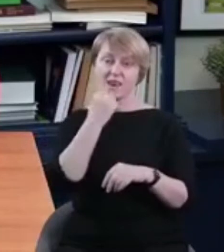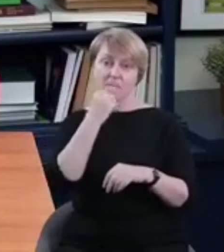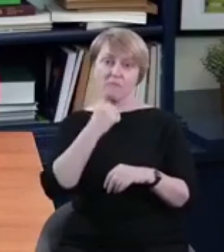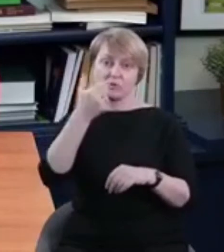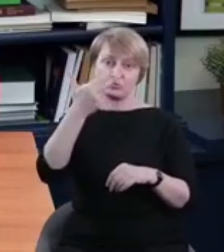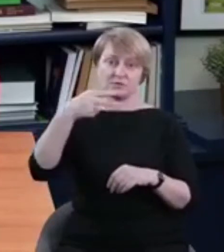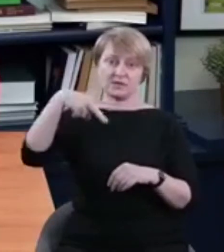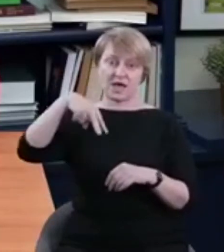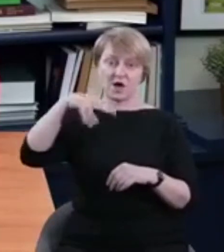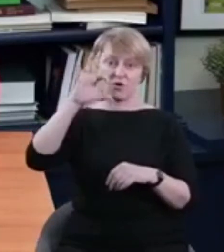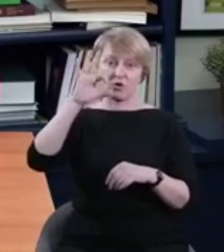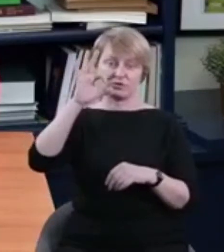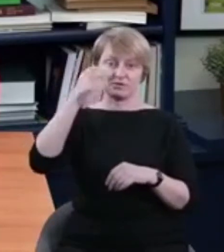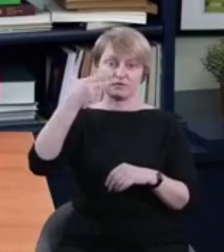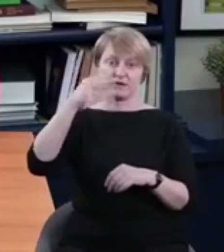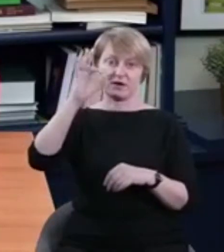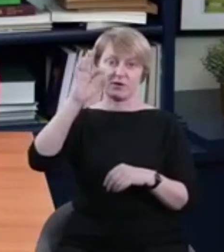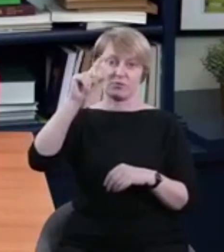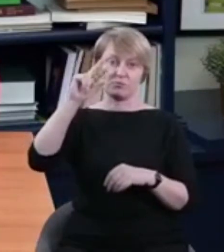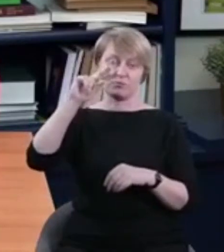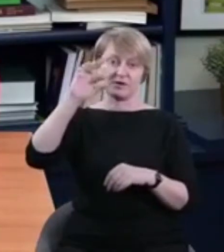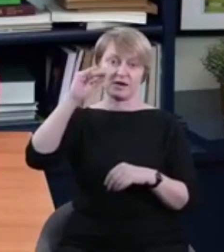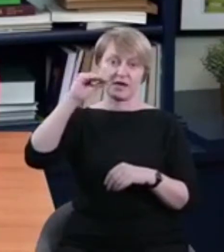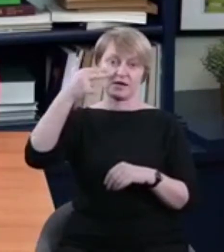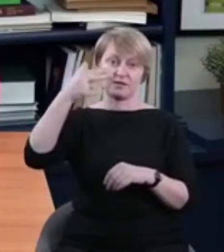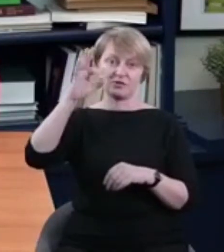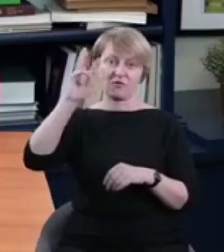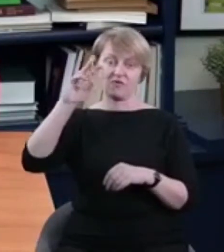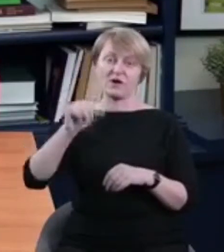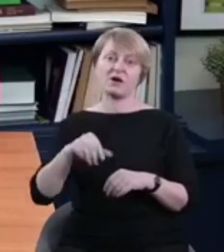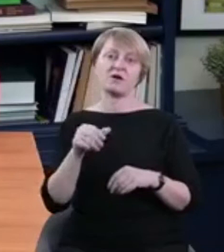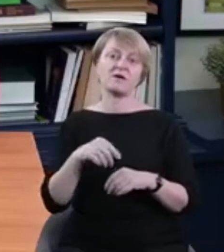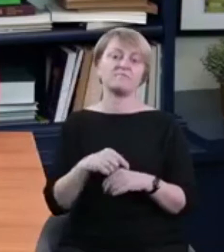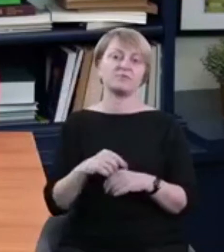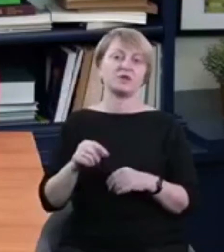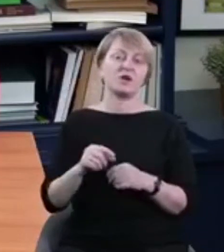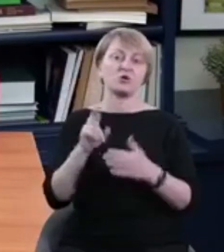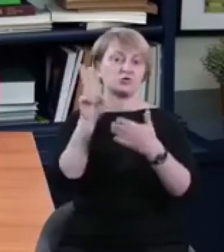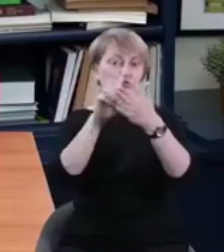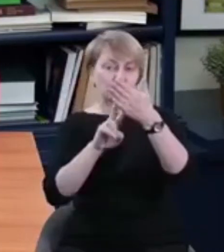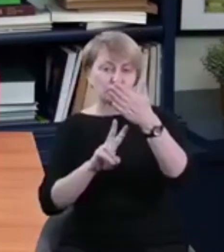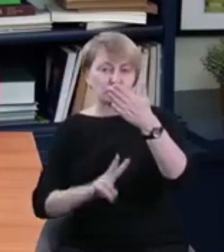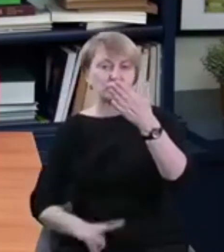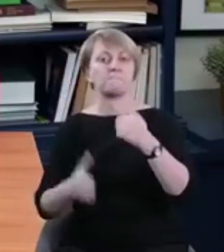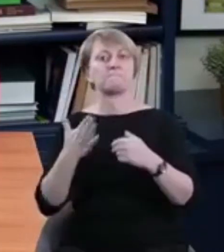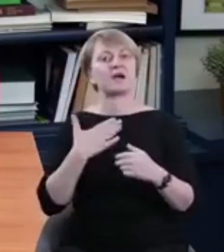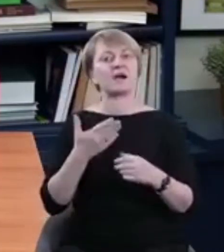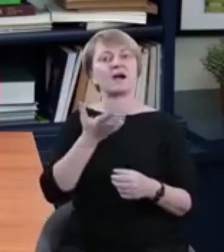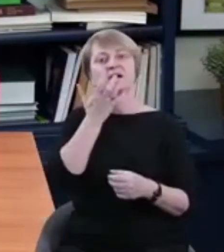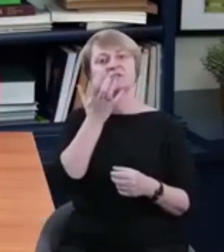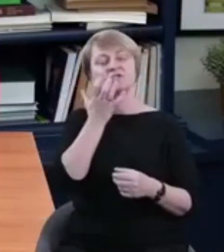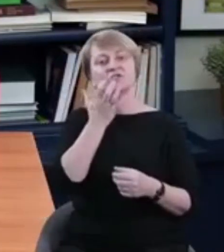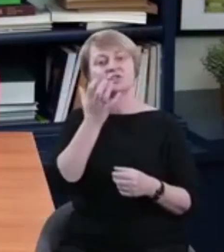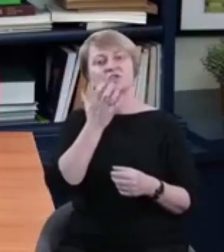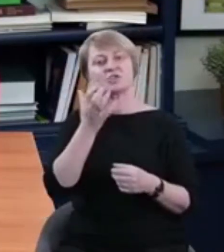używają używają nurkowie one pozwalają zachować ciepło te palców u stóp i nóg które są najbardziej